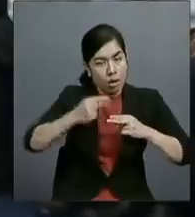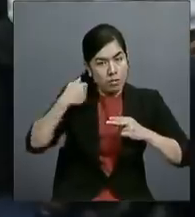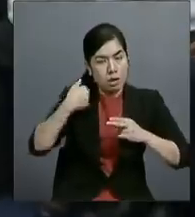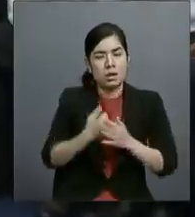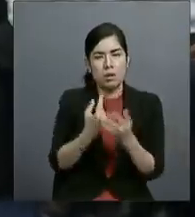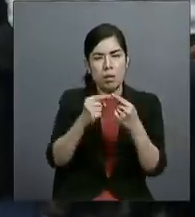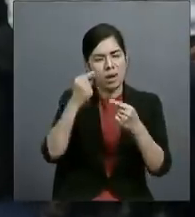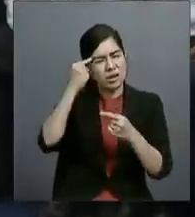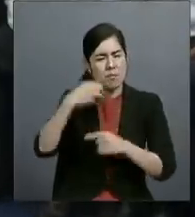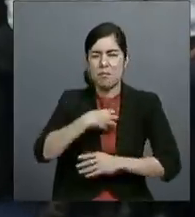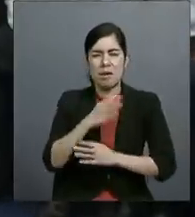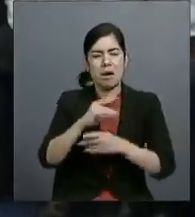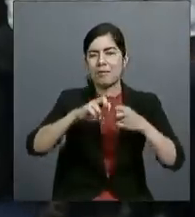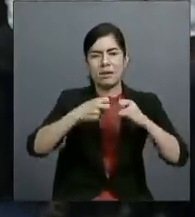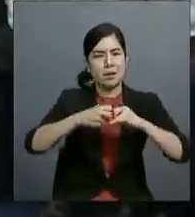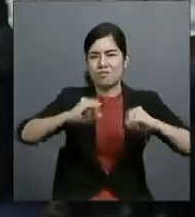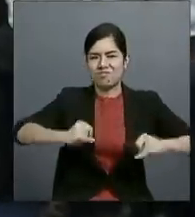ขัดแย้ง